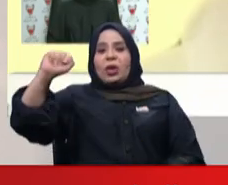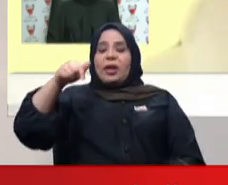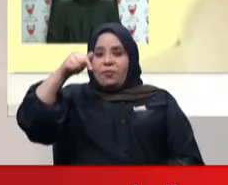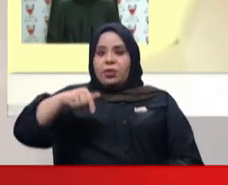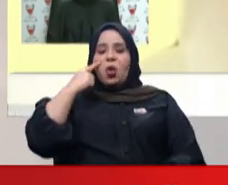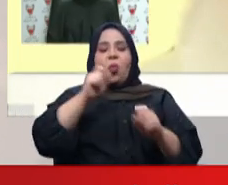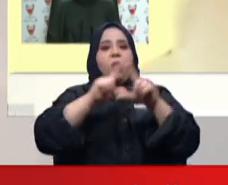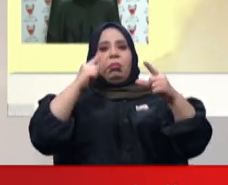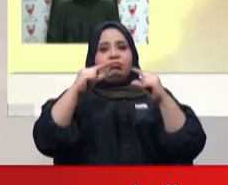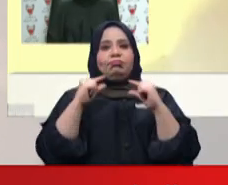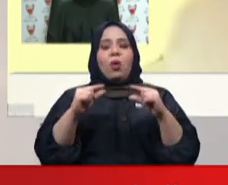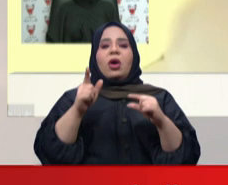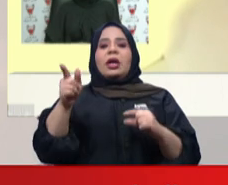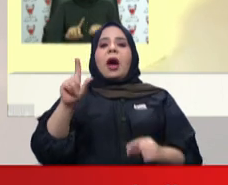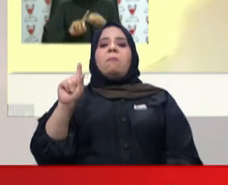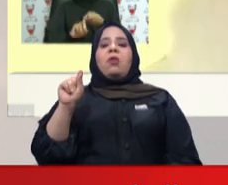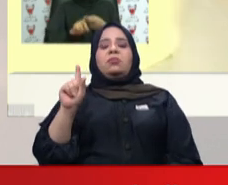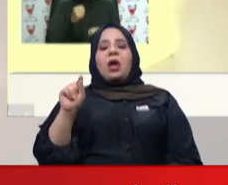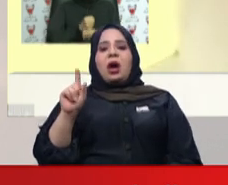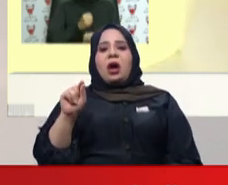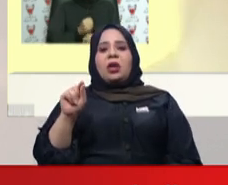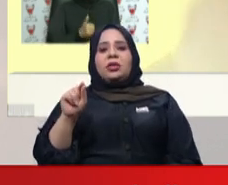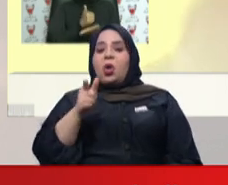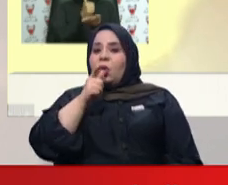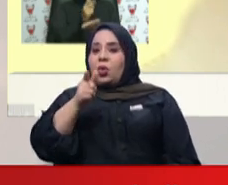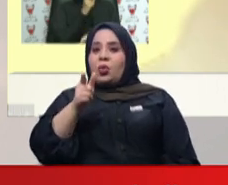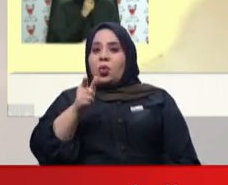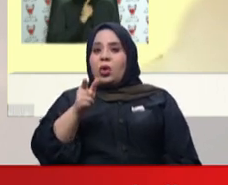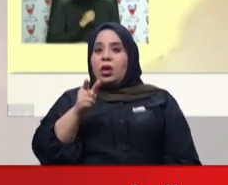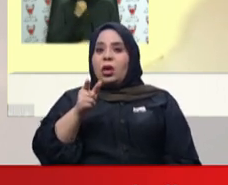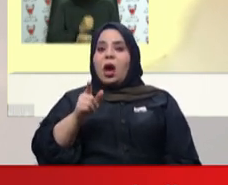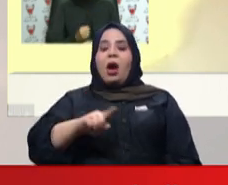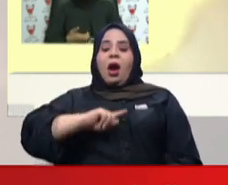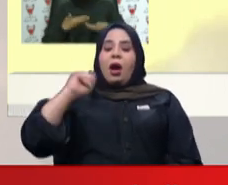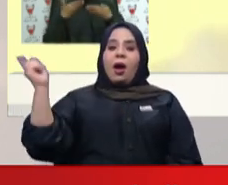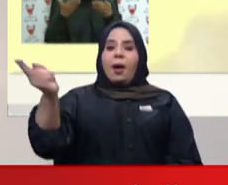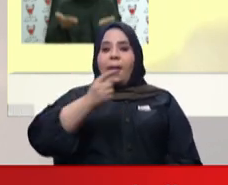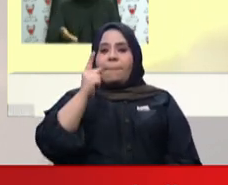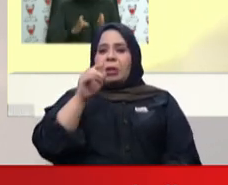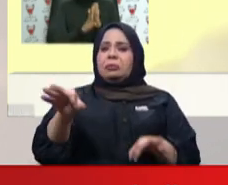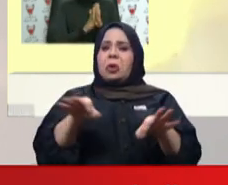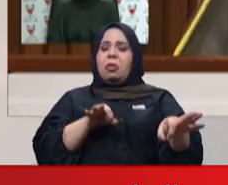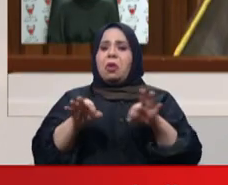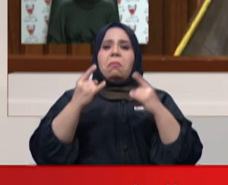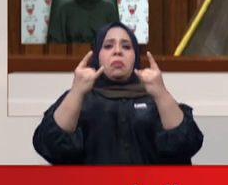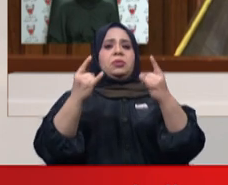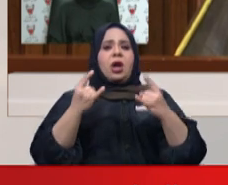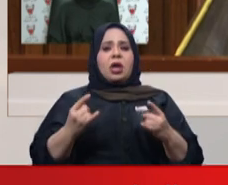مثال متميز وإشادة عالمية بالتنظيم